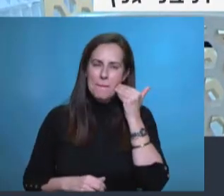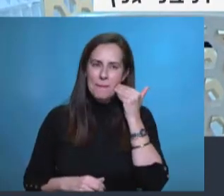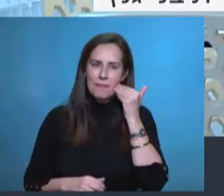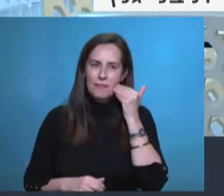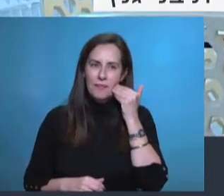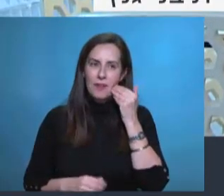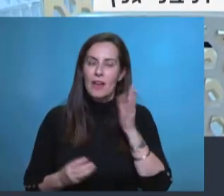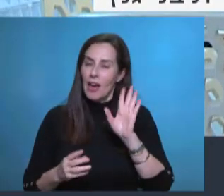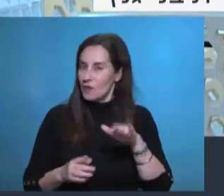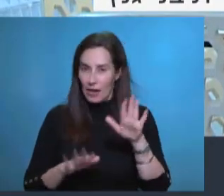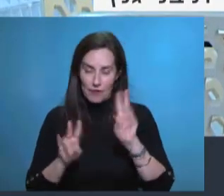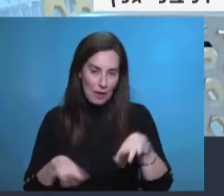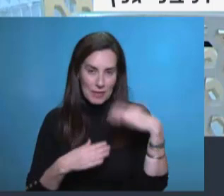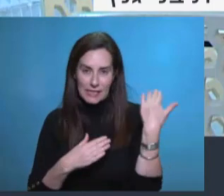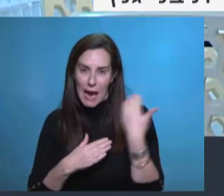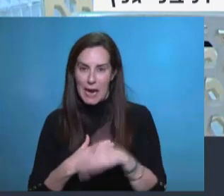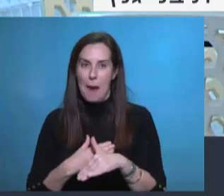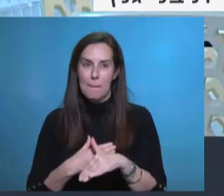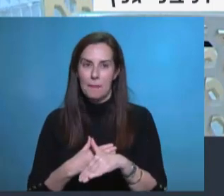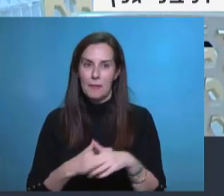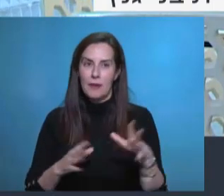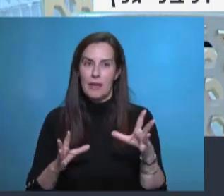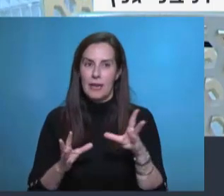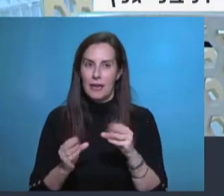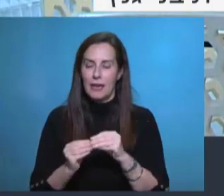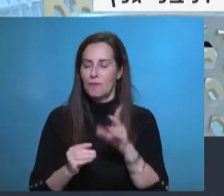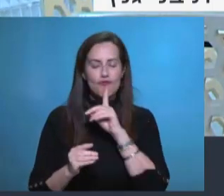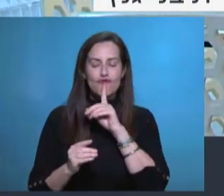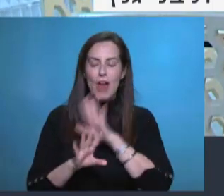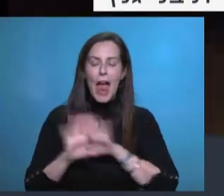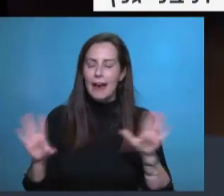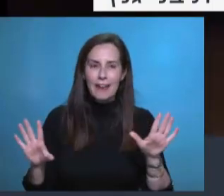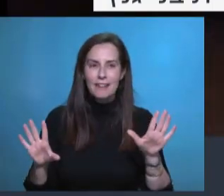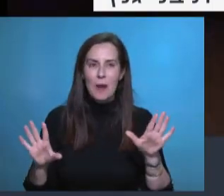לזה אפשר לקנח את זה עם סשן ויפאסנה של הרבה שתיקה